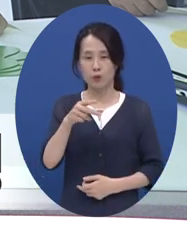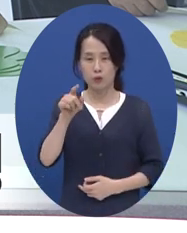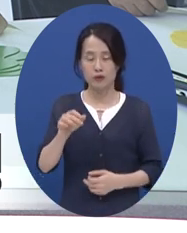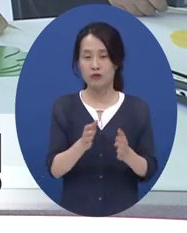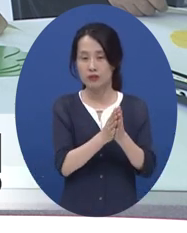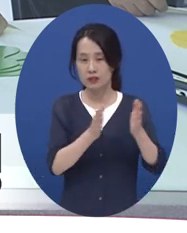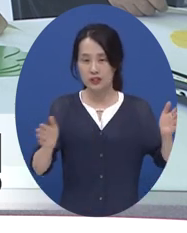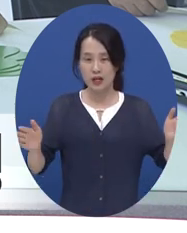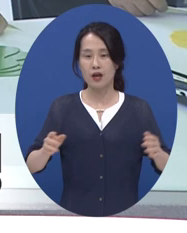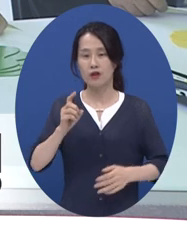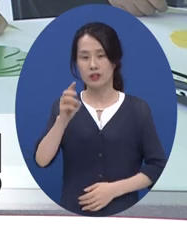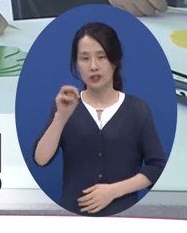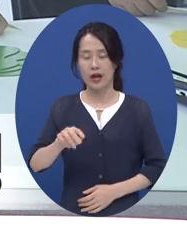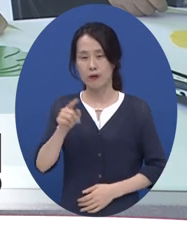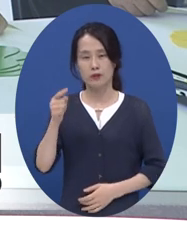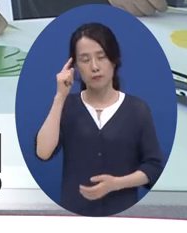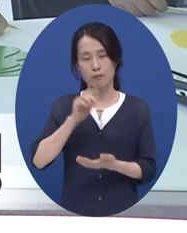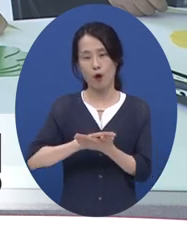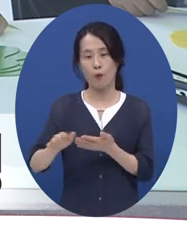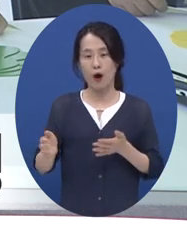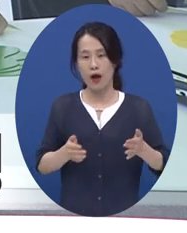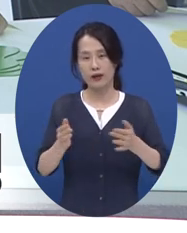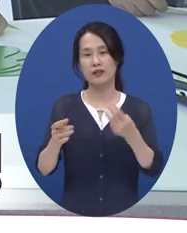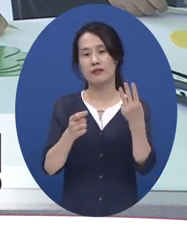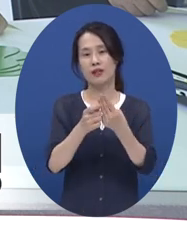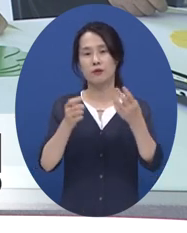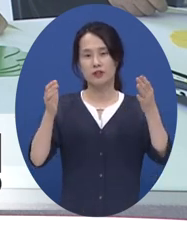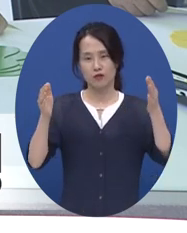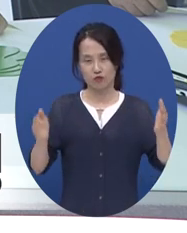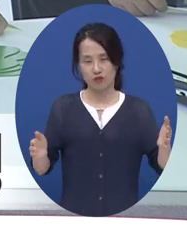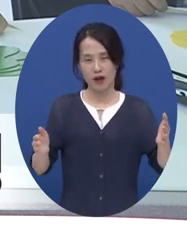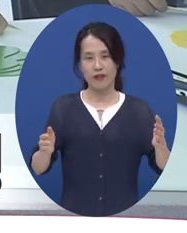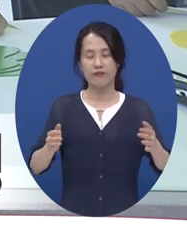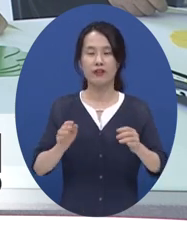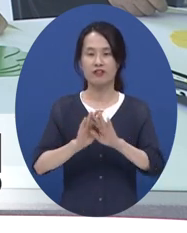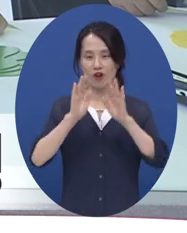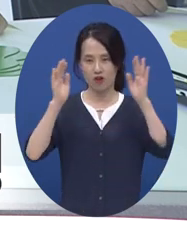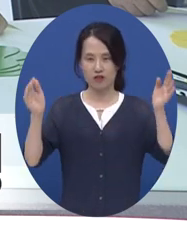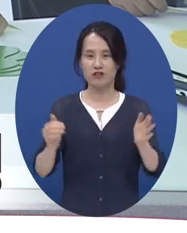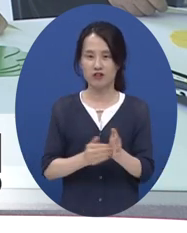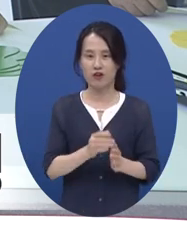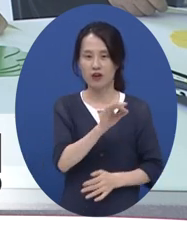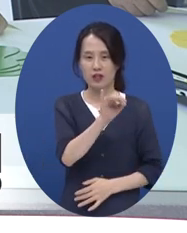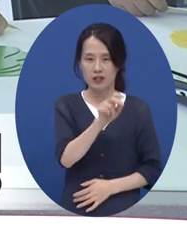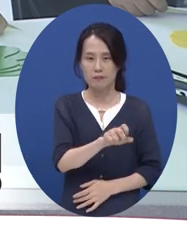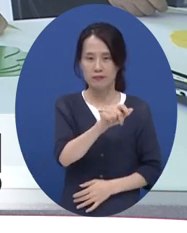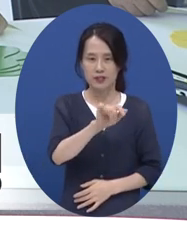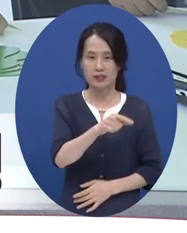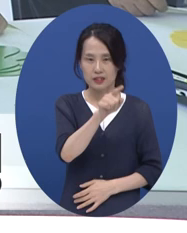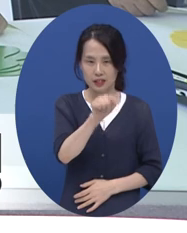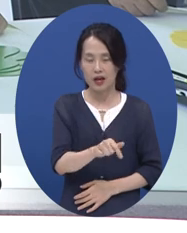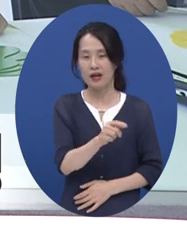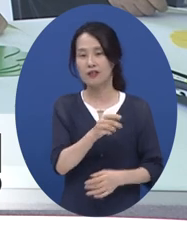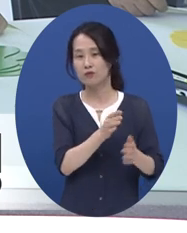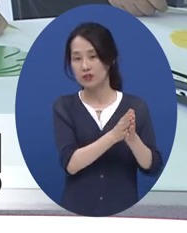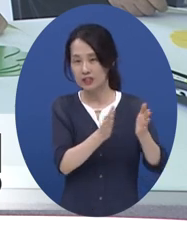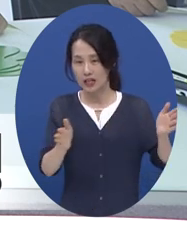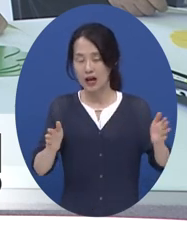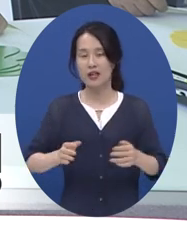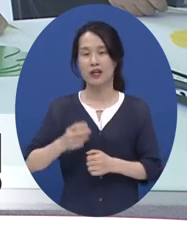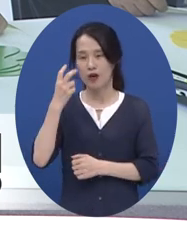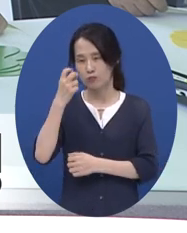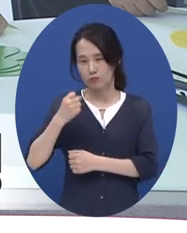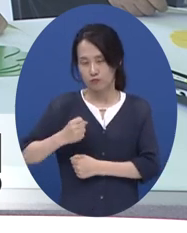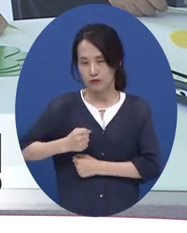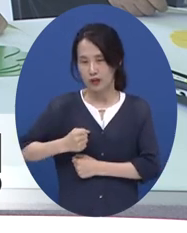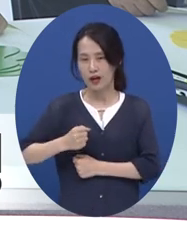시작으로 비무장지대를 탐방하는 DMZ 평화의 길세 번째 구간인데요. 임진각부터 이젠 폐쇄된 군사